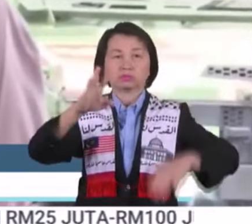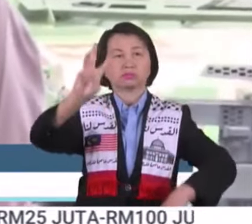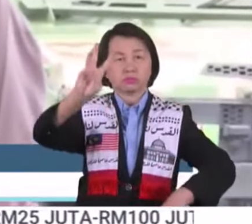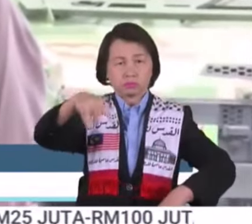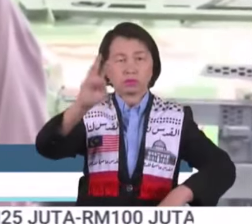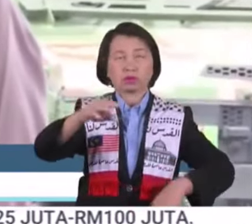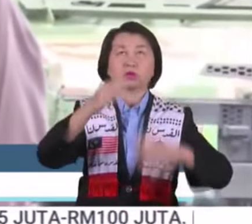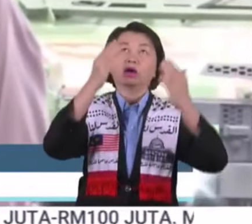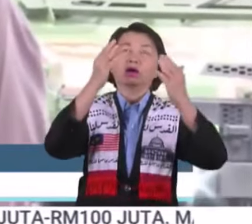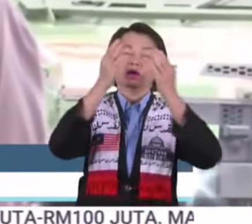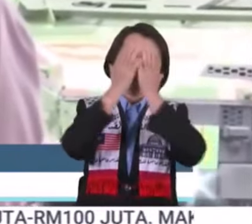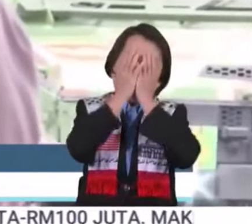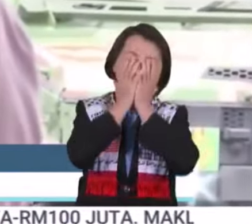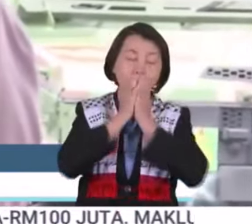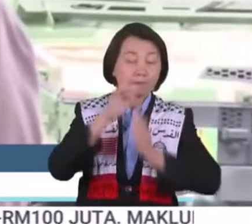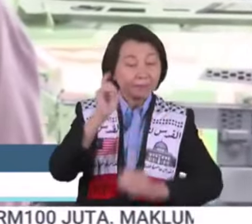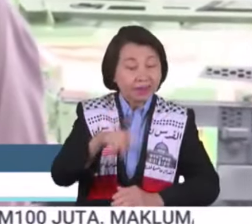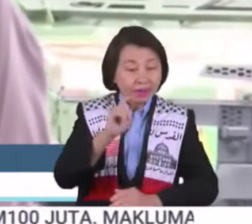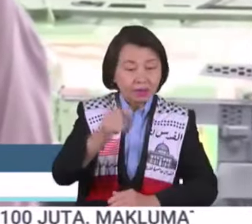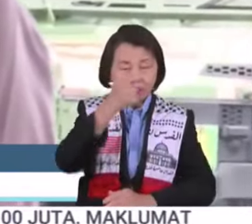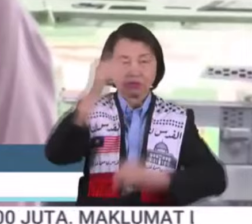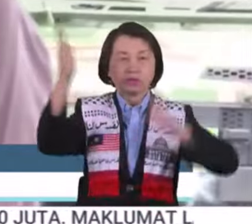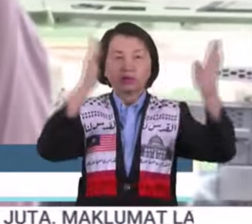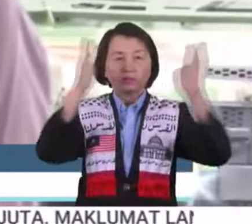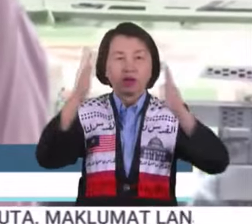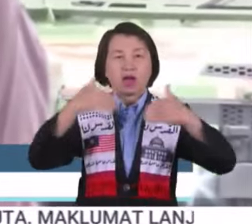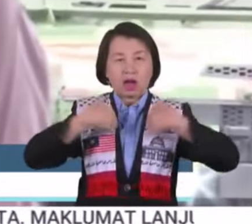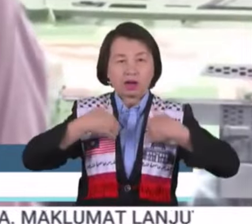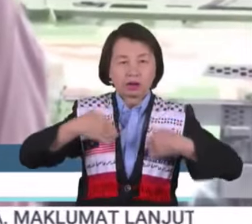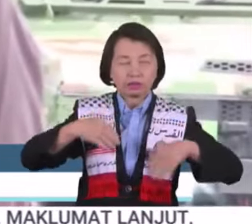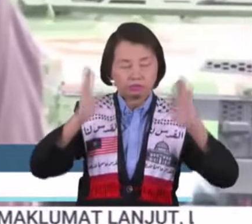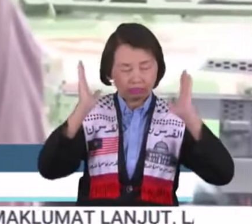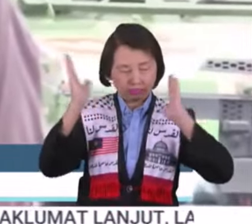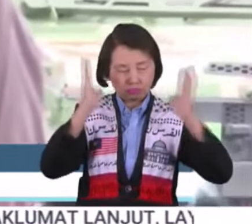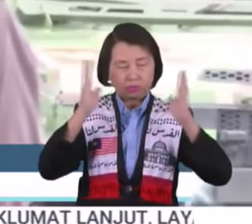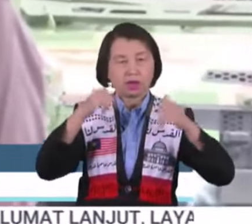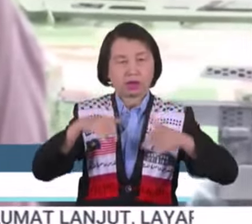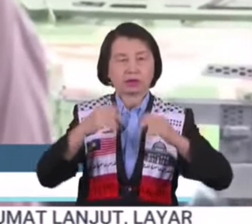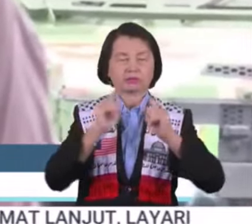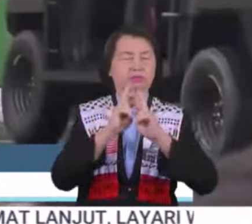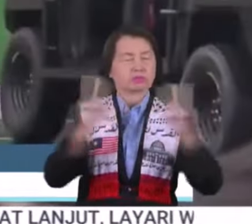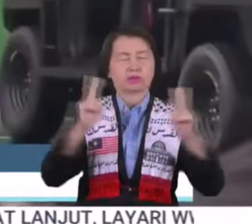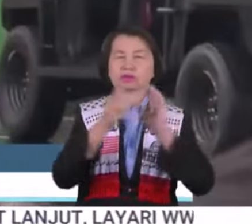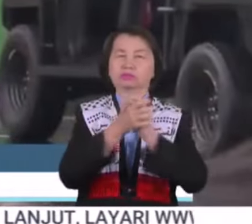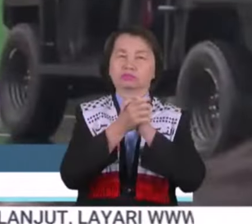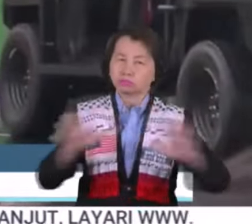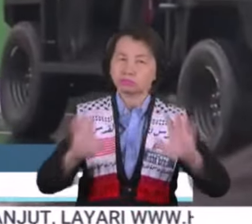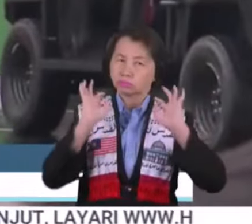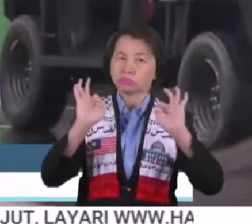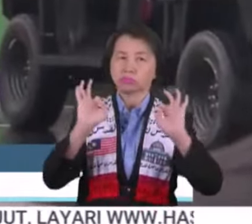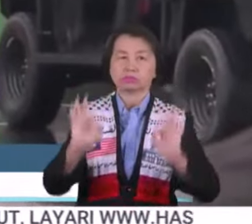wajib bersyukur kerana Malaysia amnya berada dalam keadaan sangat selamat.